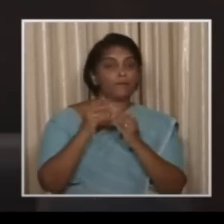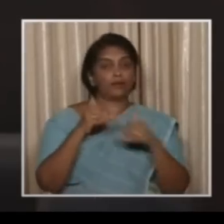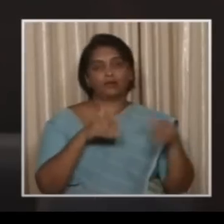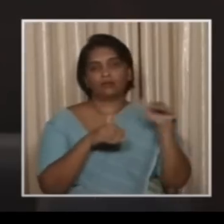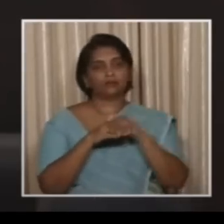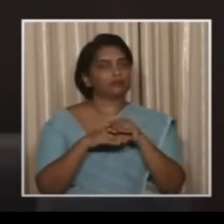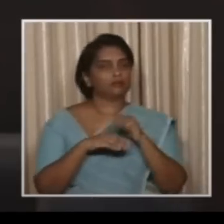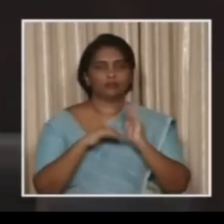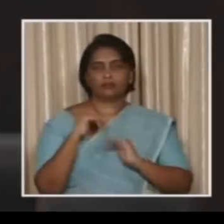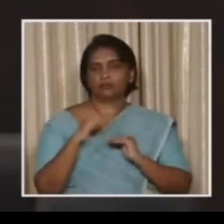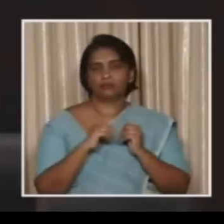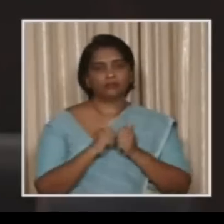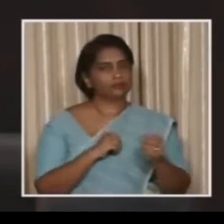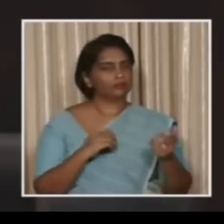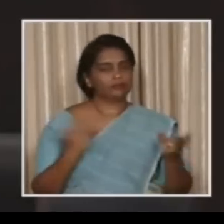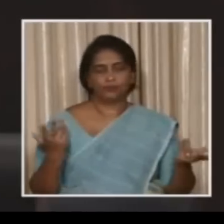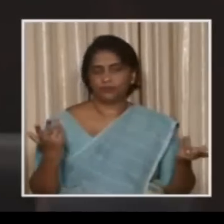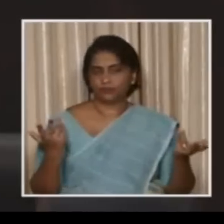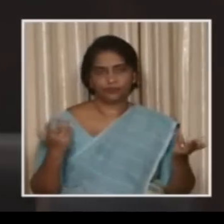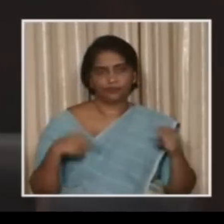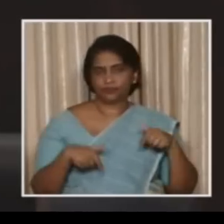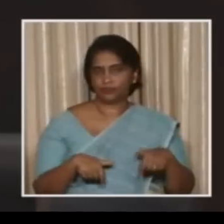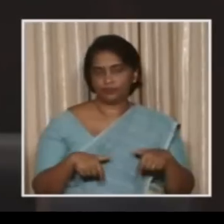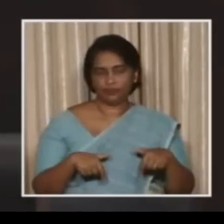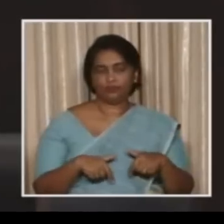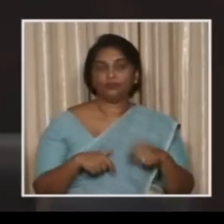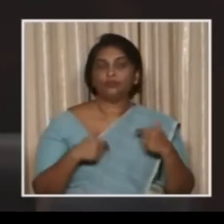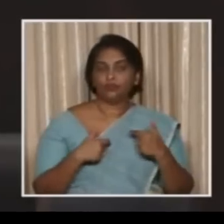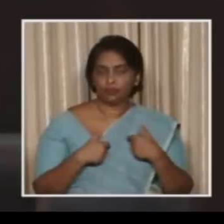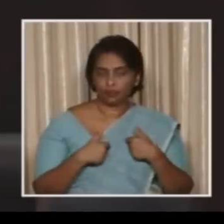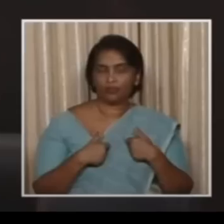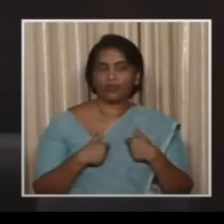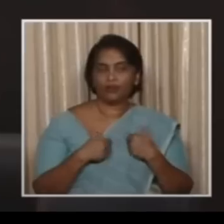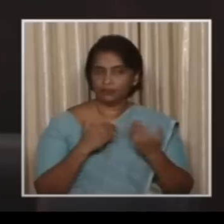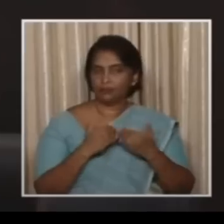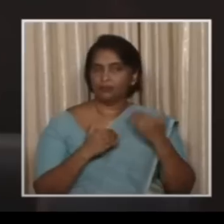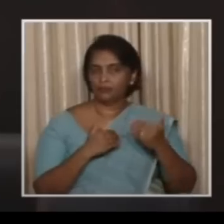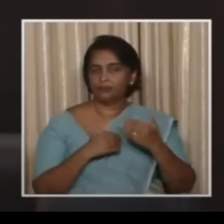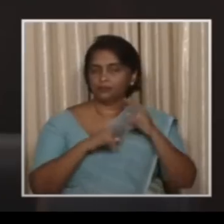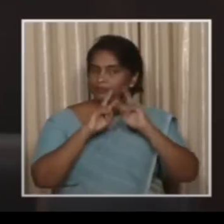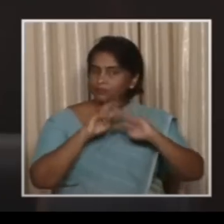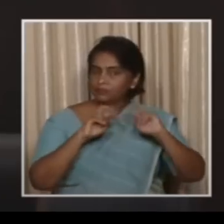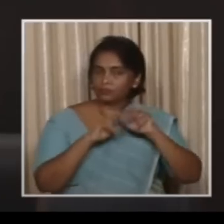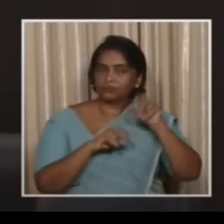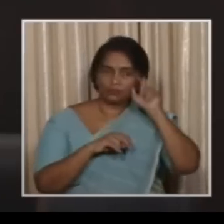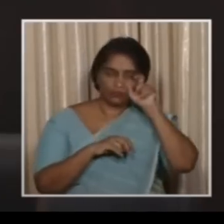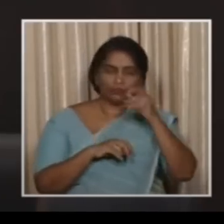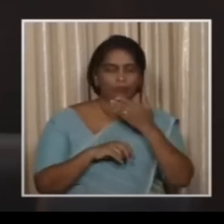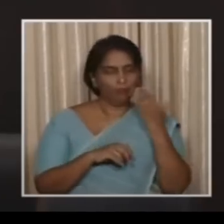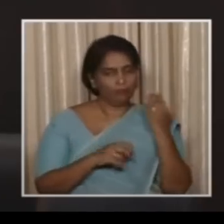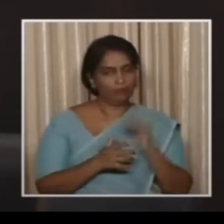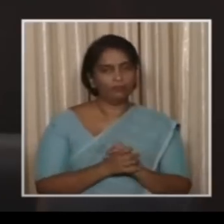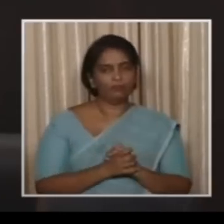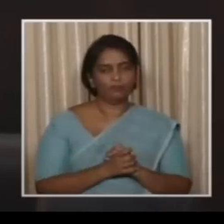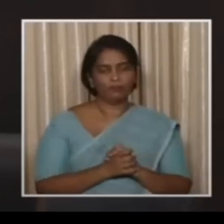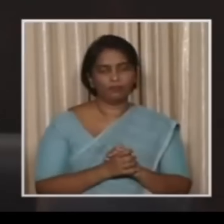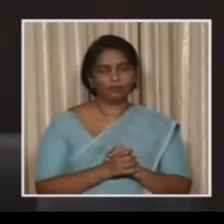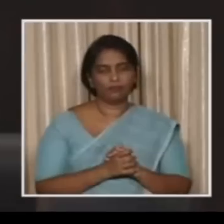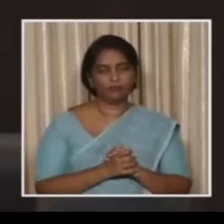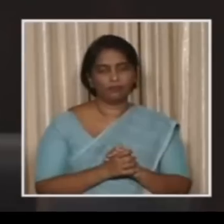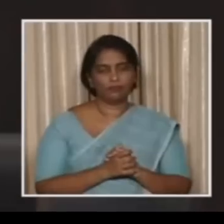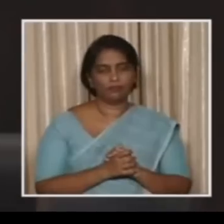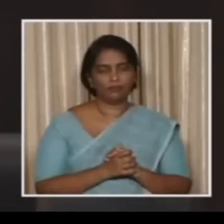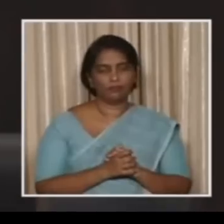நாடாளுமன்ற உறுப்பினர் அஜித் மன்னபெரும எழுப்பிய கேள்விக்கு பதிலளிக்கின்ற போது அவர் மேற்கண்டவாறு தெரிவித்தார். இது தொடர்பில் அறிக்கையொன்றை